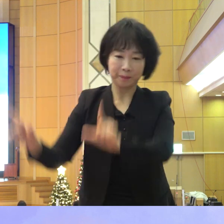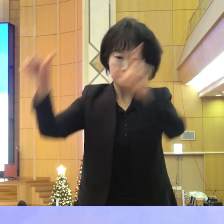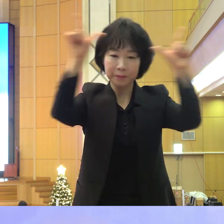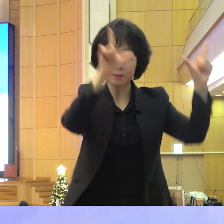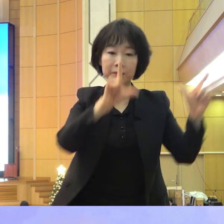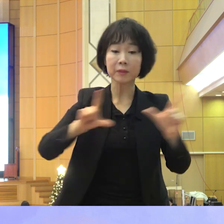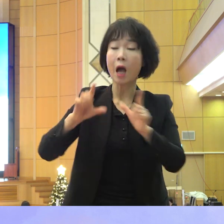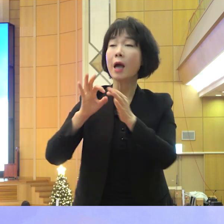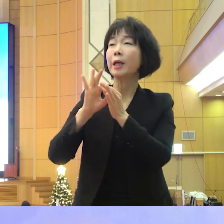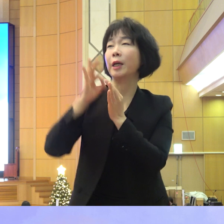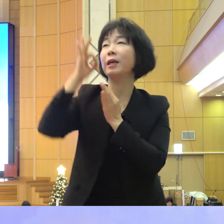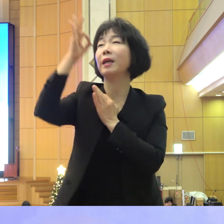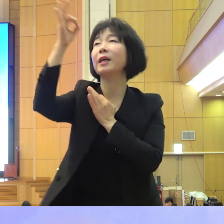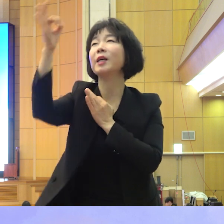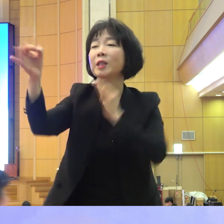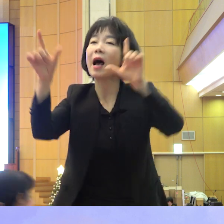살겠네.